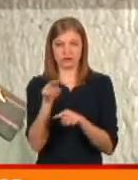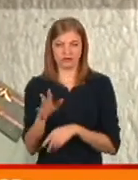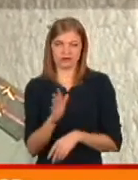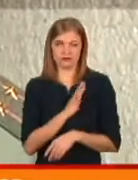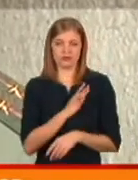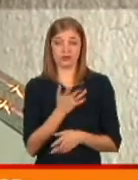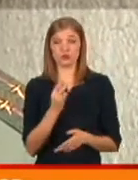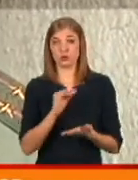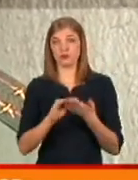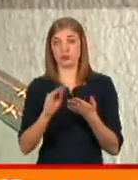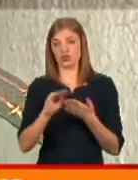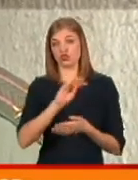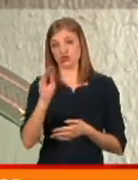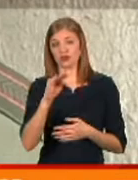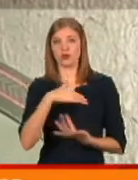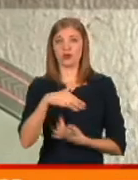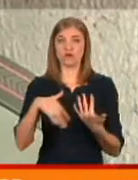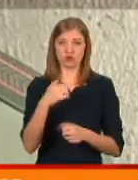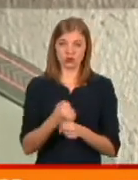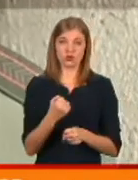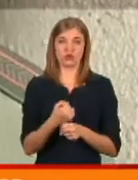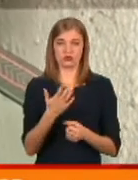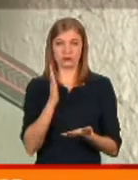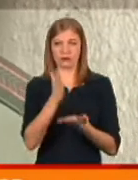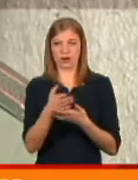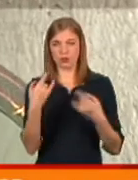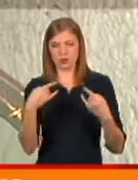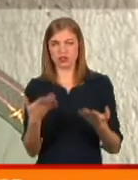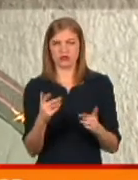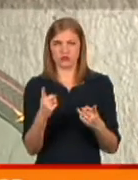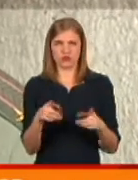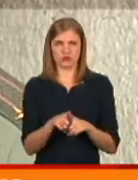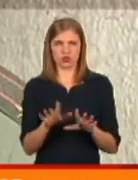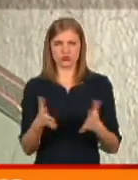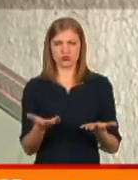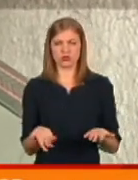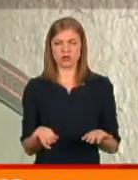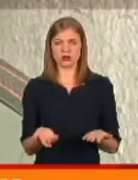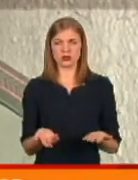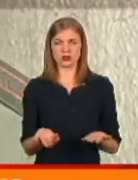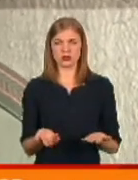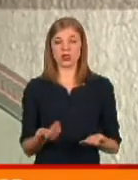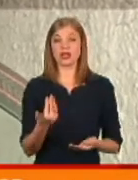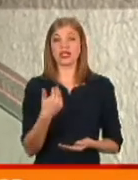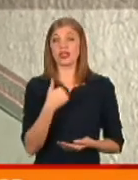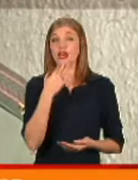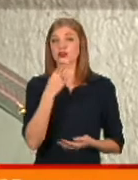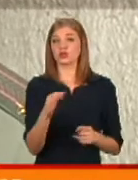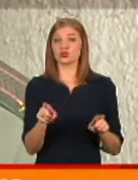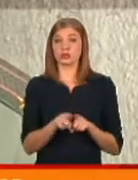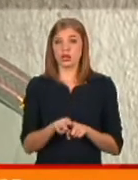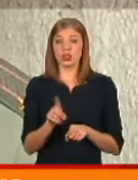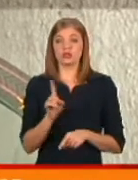би... Бунти устраивают, алкоголь, прямые трансляции ведут. Почему так случается? Я скажу так,